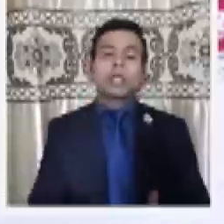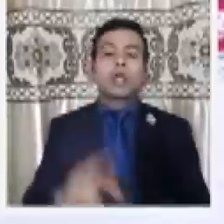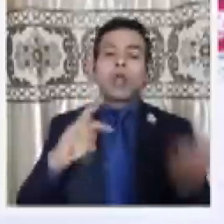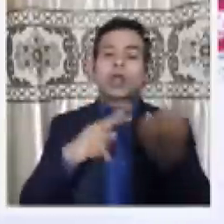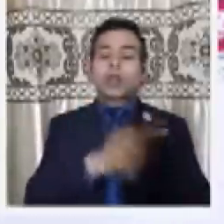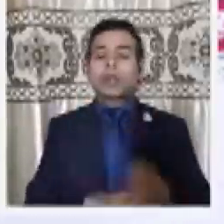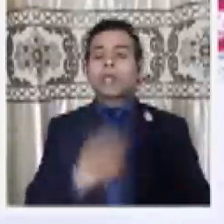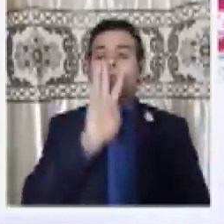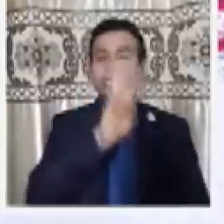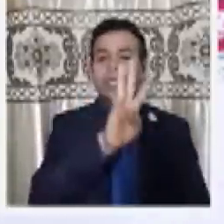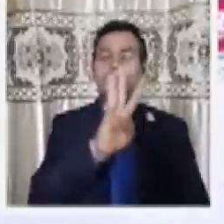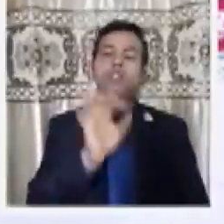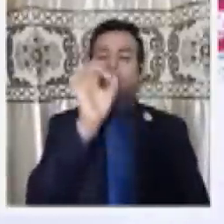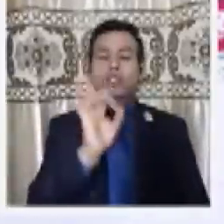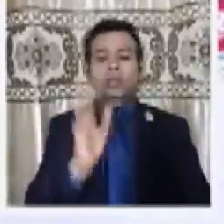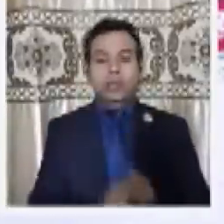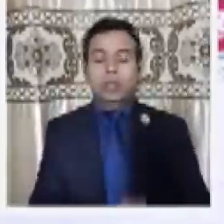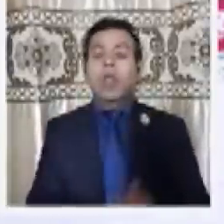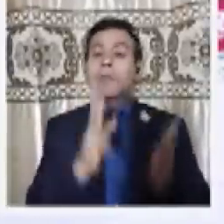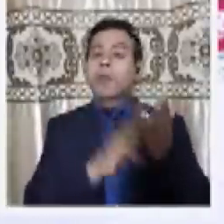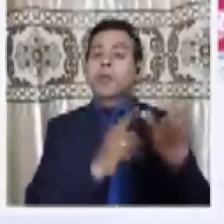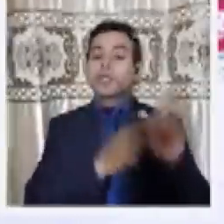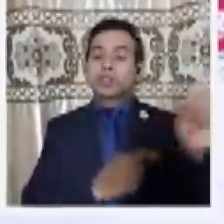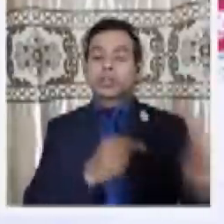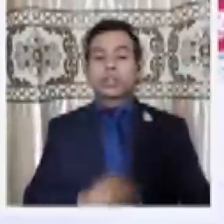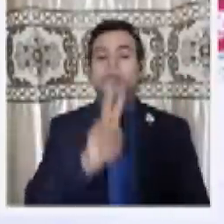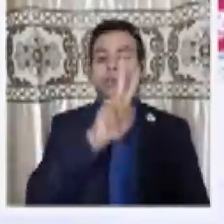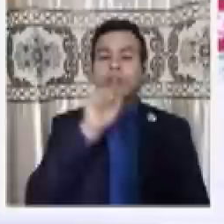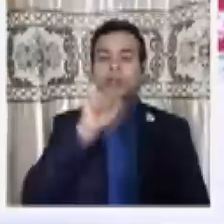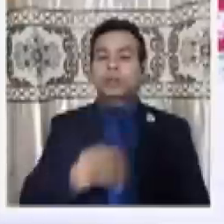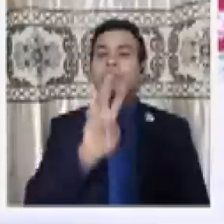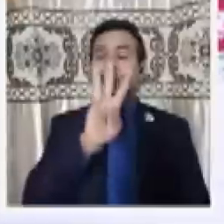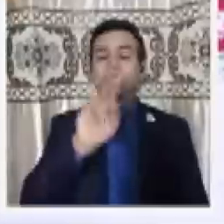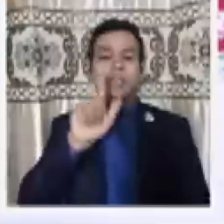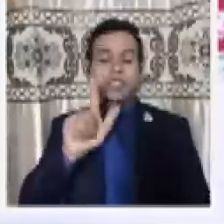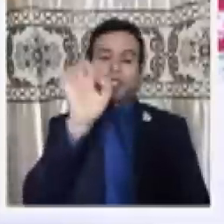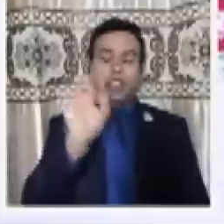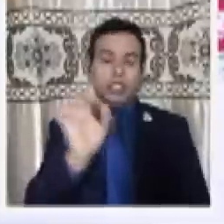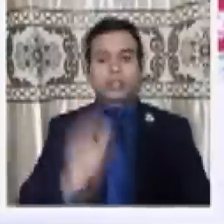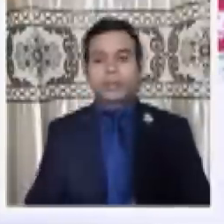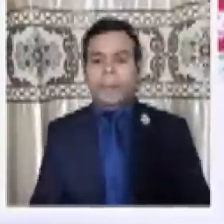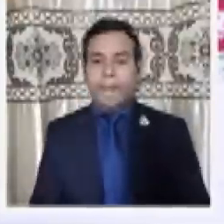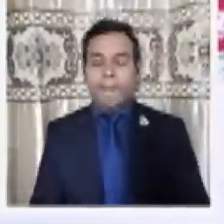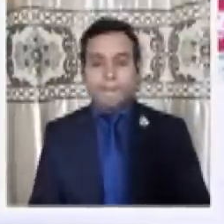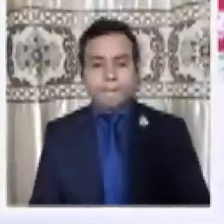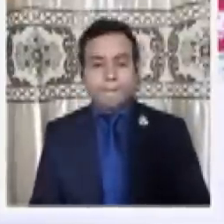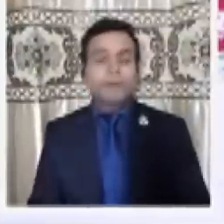3.69%, সিলেট 4.32%, রংপুর 3% এবং ময়মনসিংহ